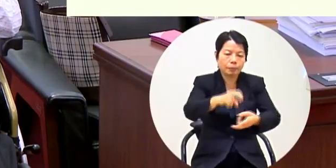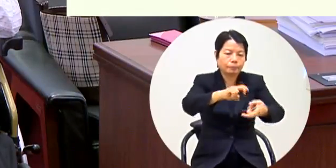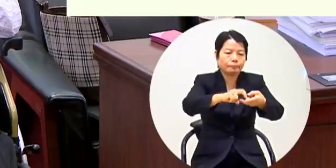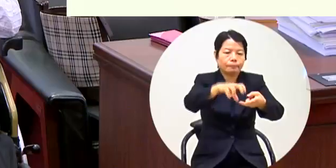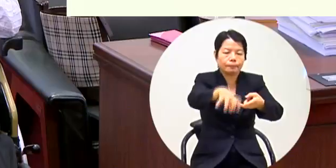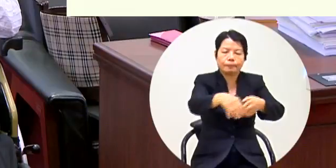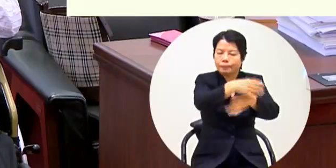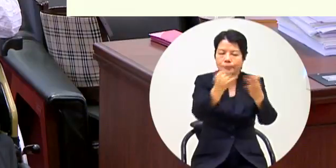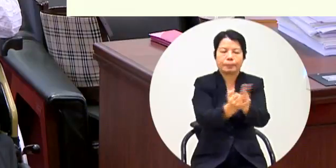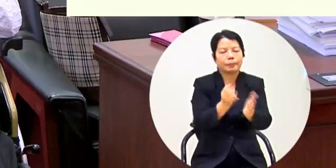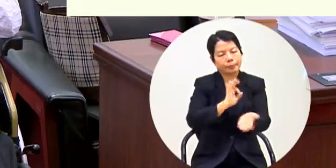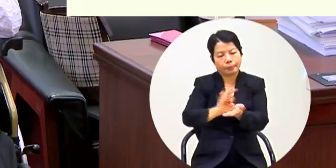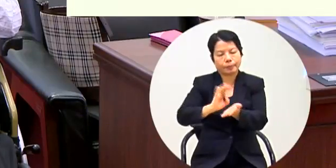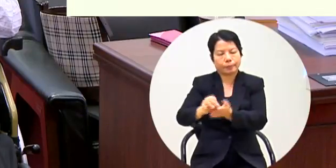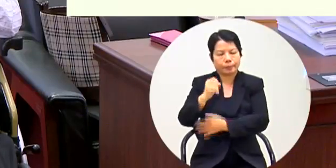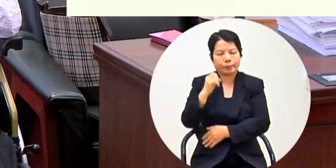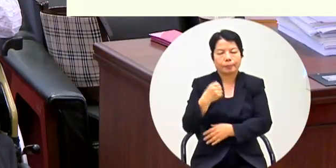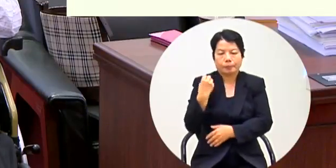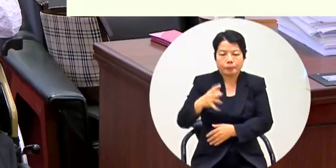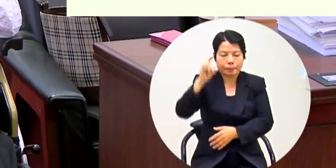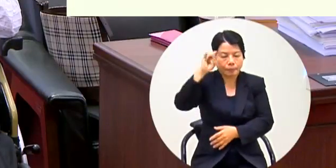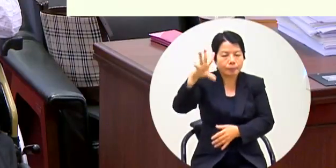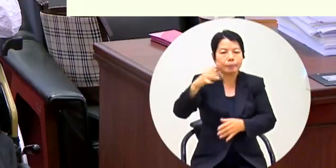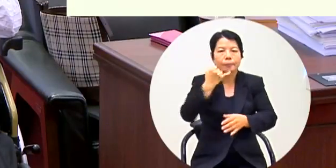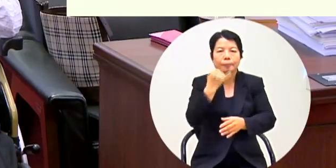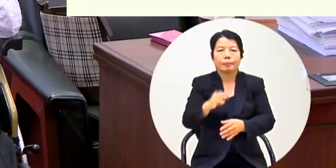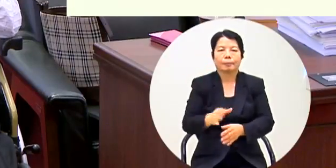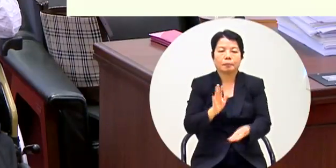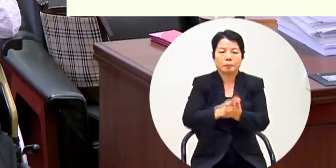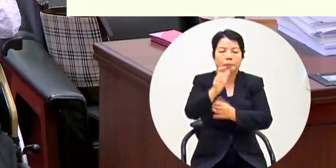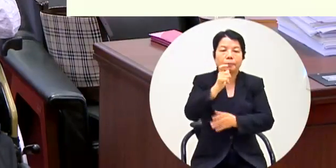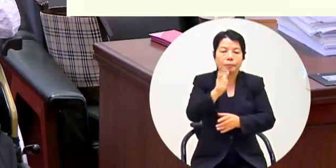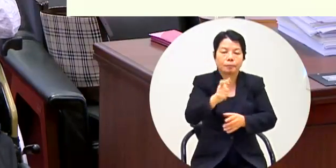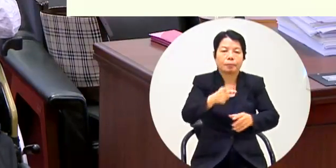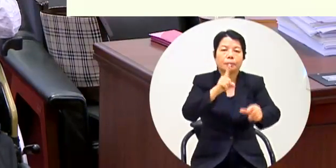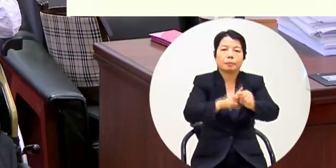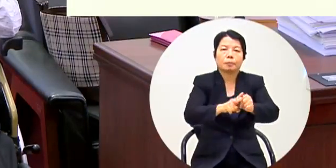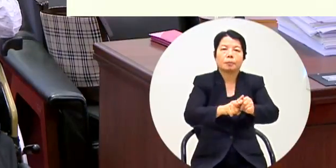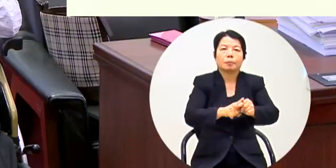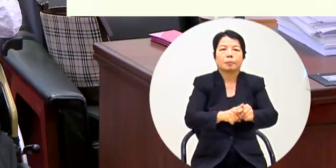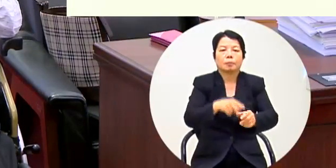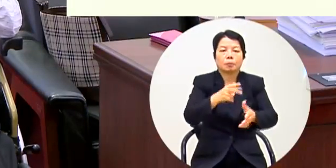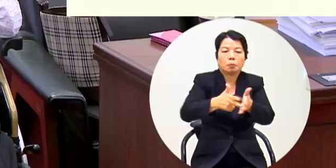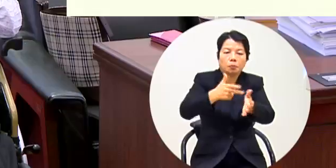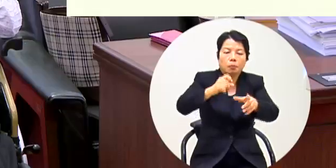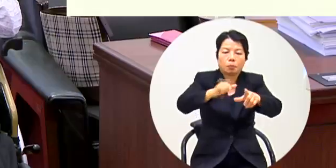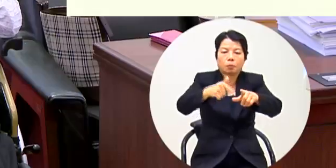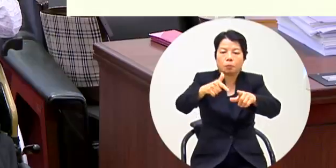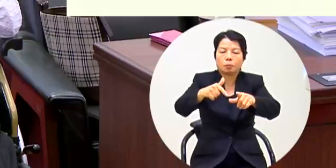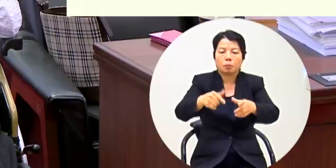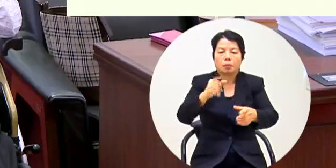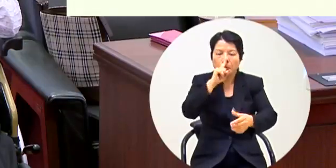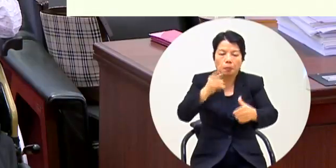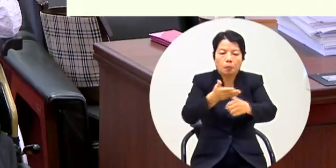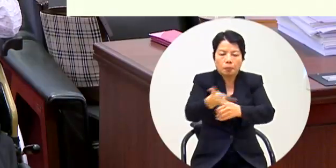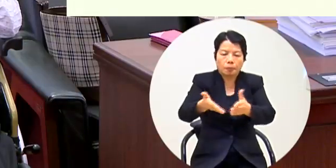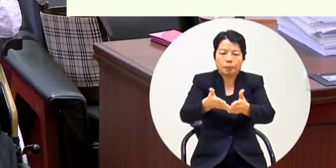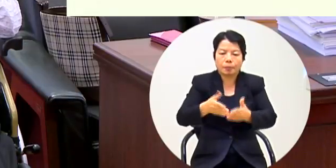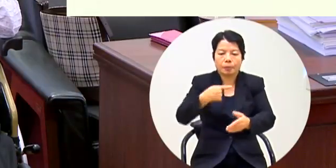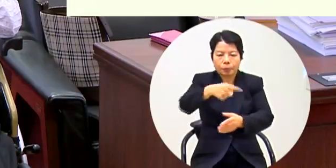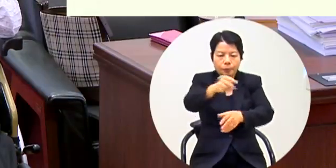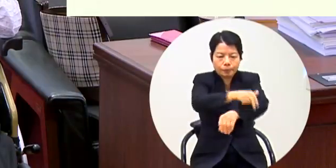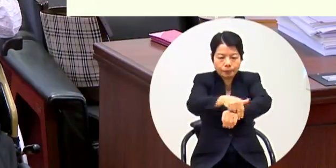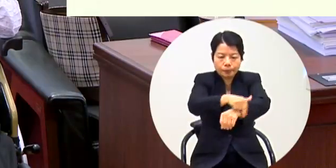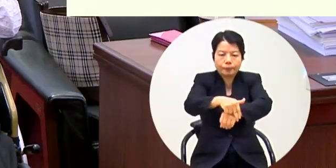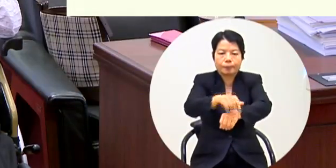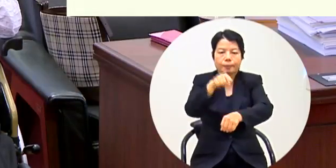我期待后进中油污染厂址将来可以发挥这样的功能。这是我希望市